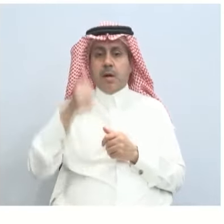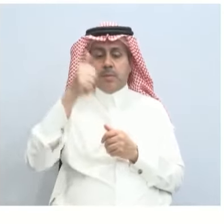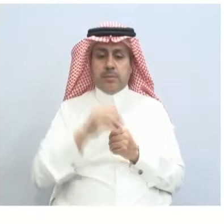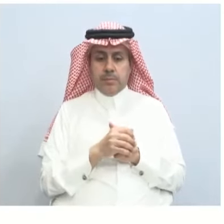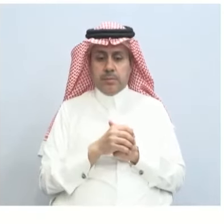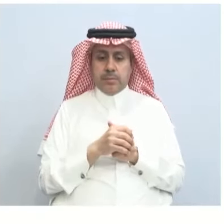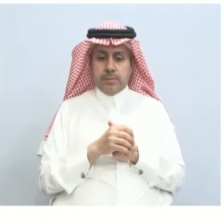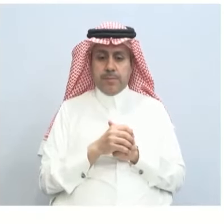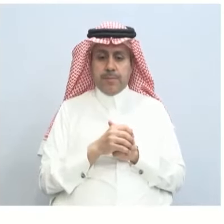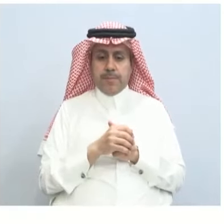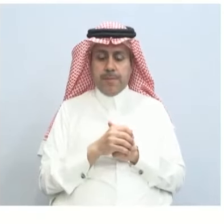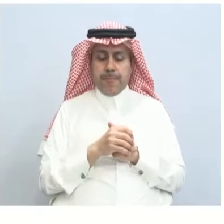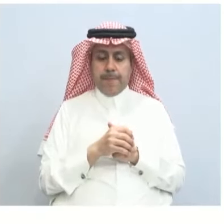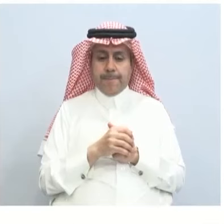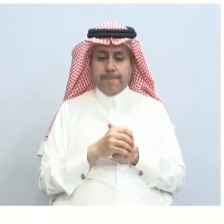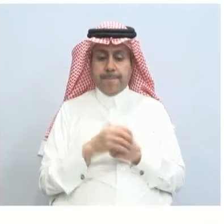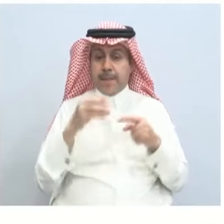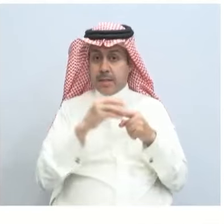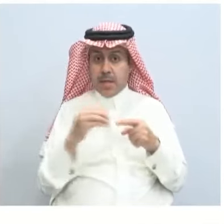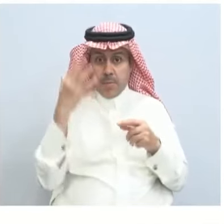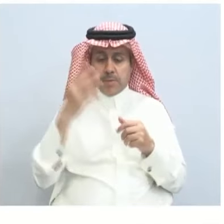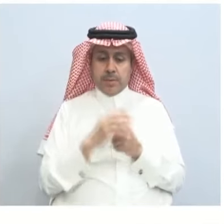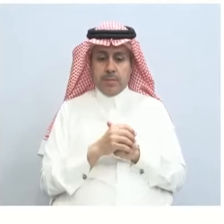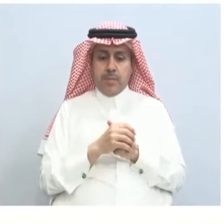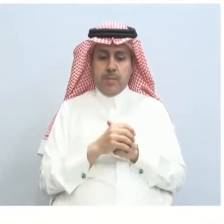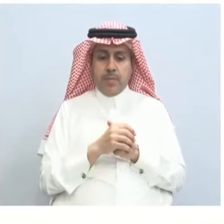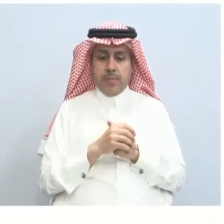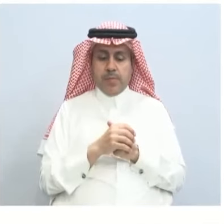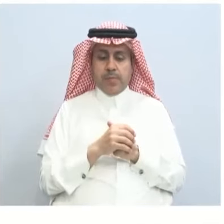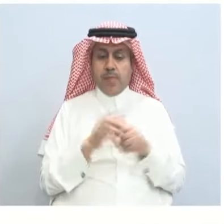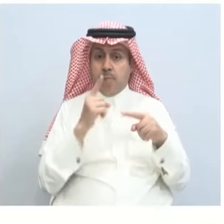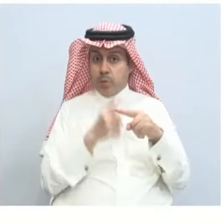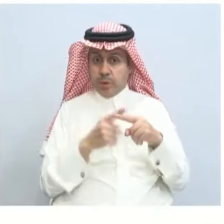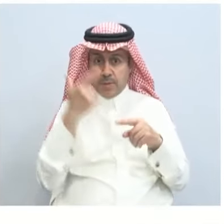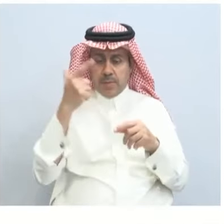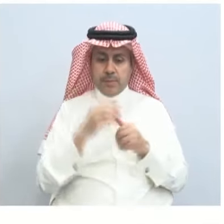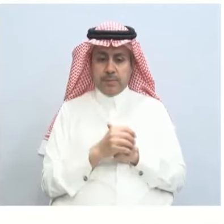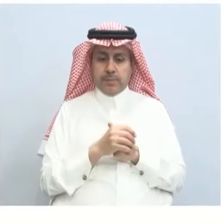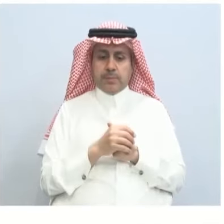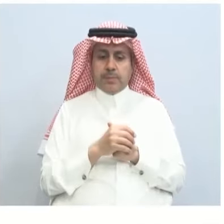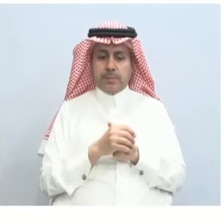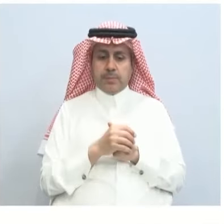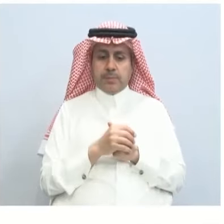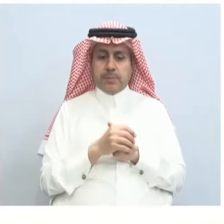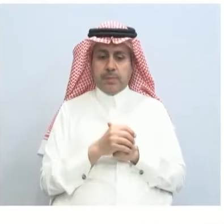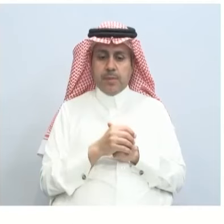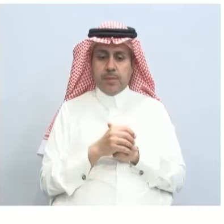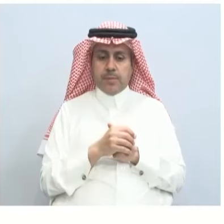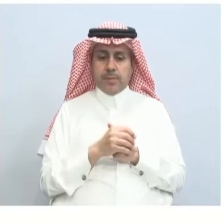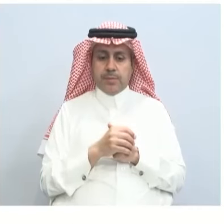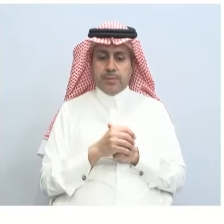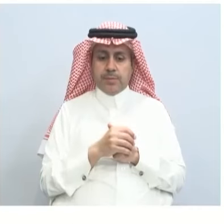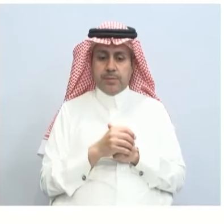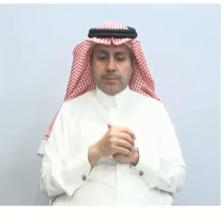اي وعندك سالب خ مع موجب 12 هذه تصير موجب س مع السالب الجي اللي بره انتبه للسالب هذا اللي موجود في